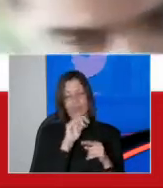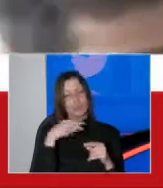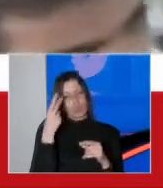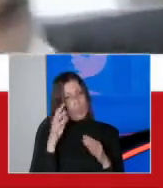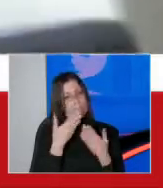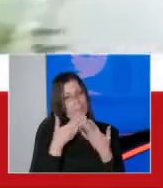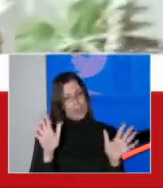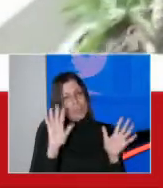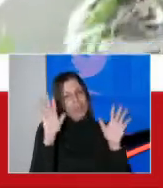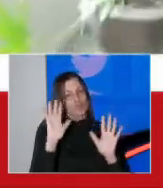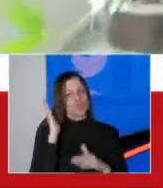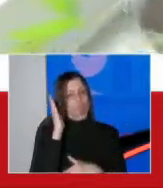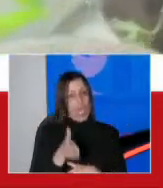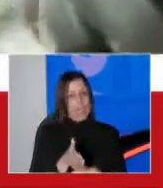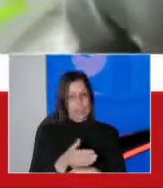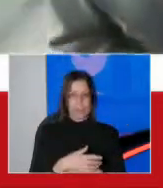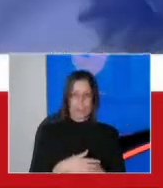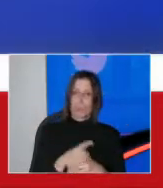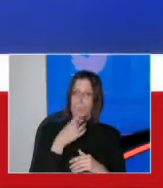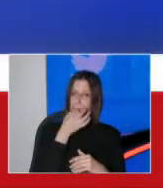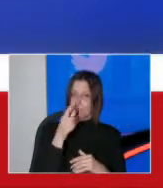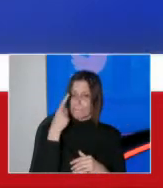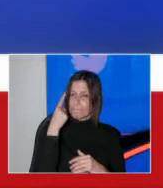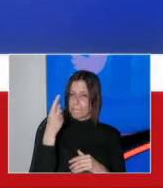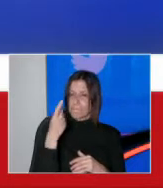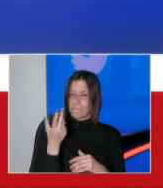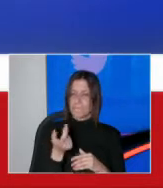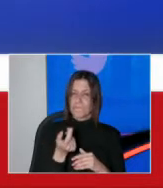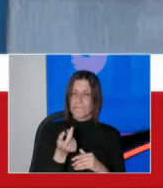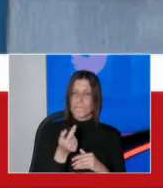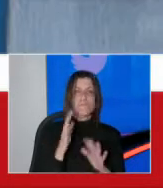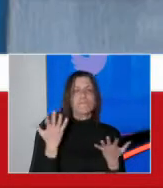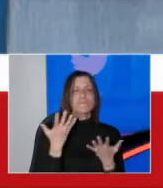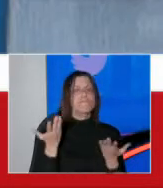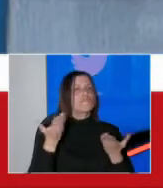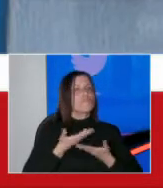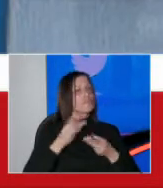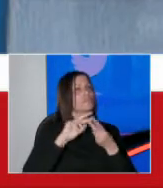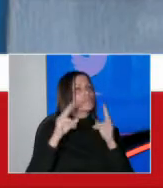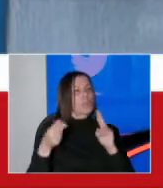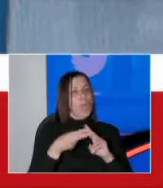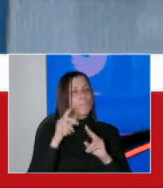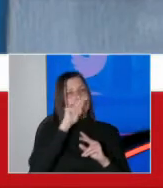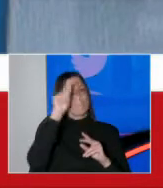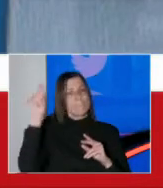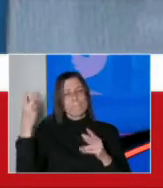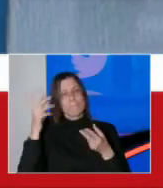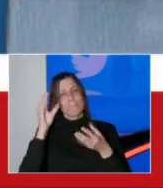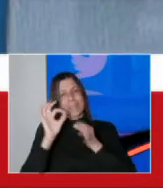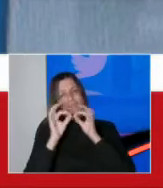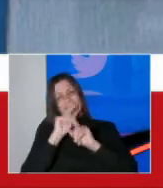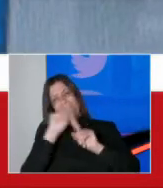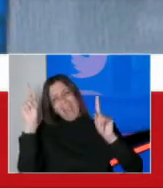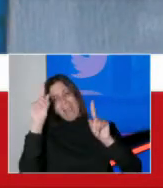פתוחים לשידור חי. אגב, ידוע לך, השופט מודריק, מה מקובל בעולם, בבתי משפט אחרים